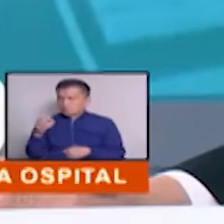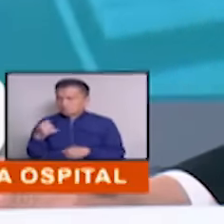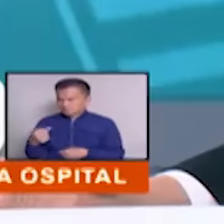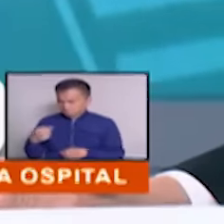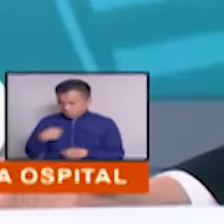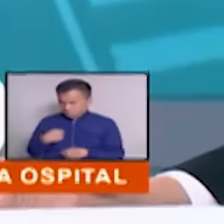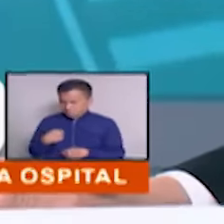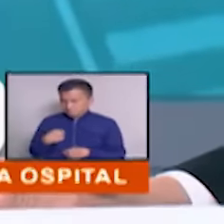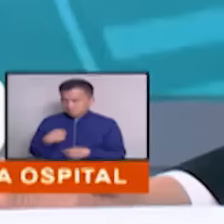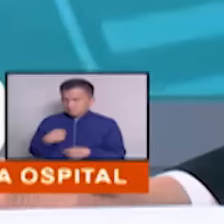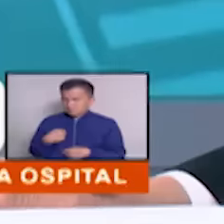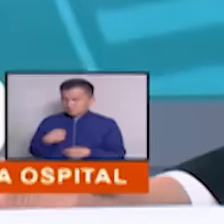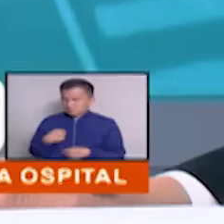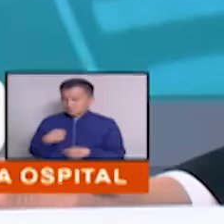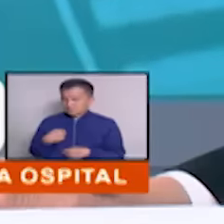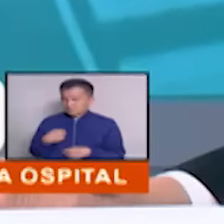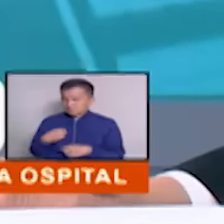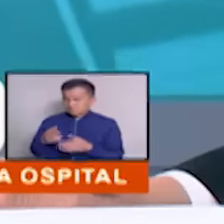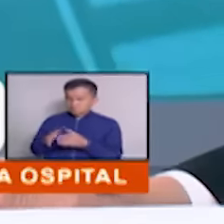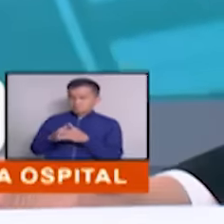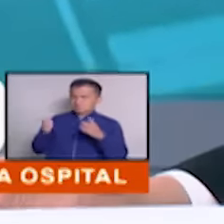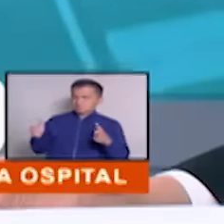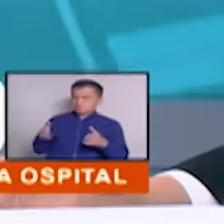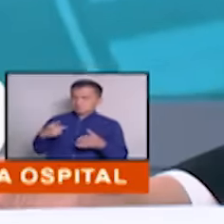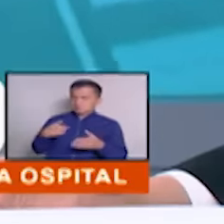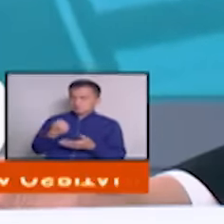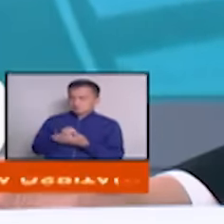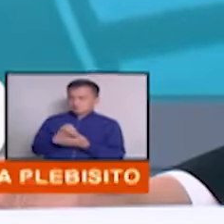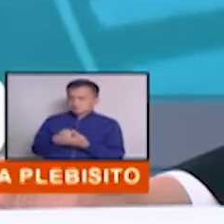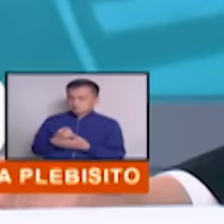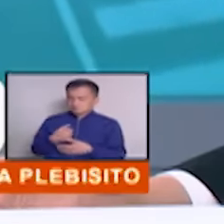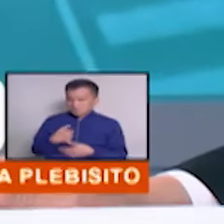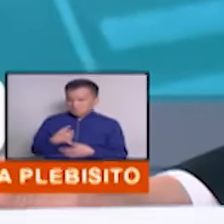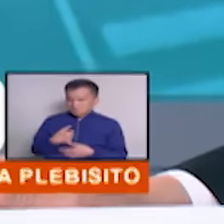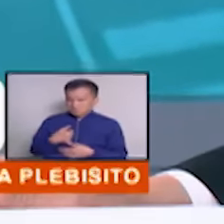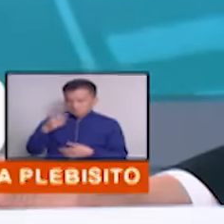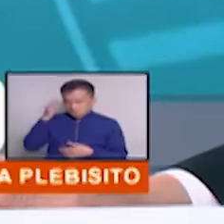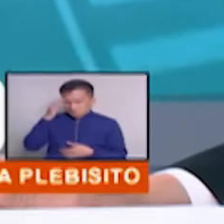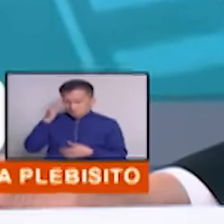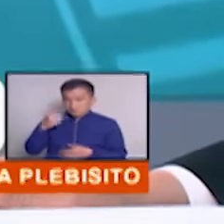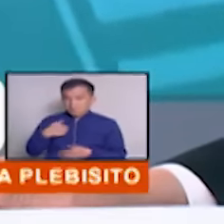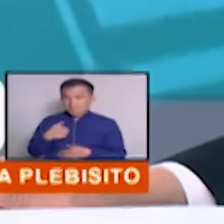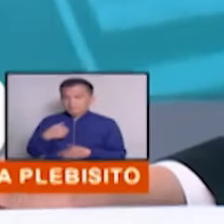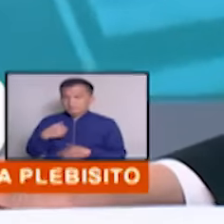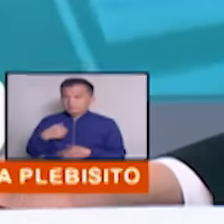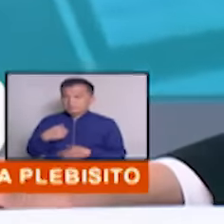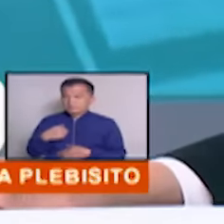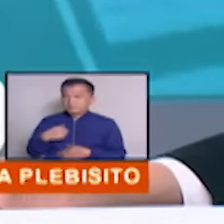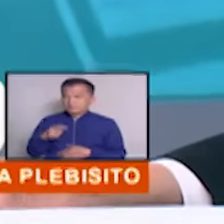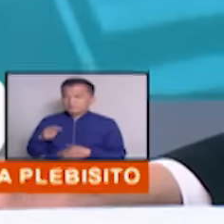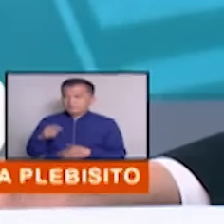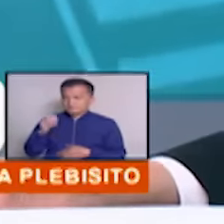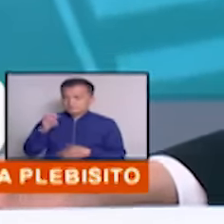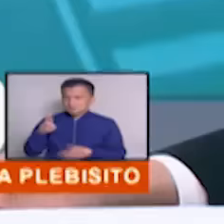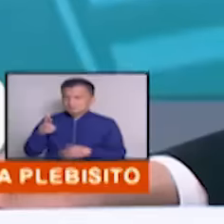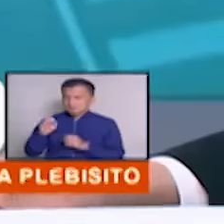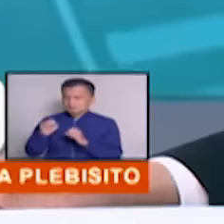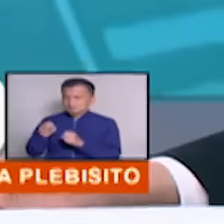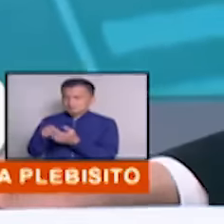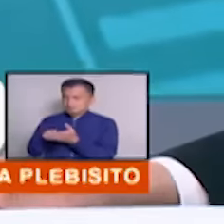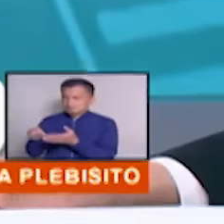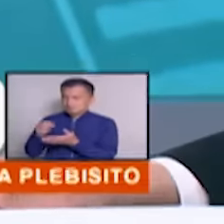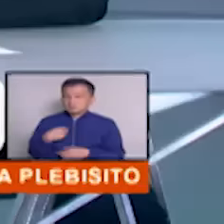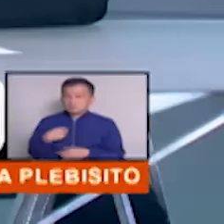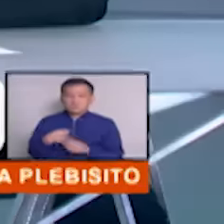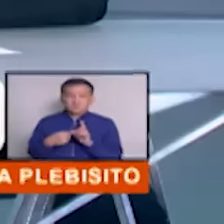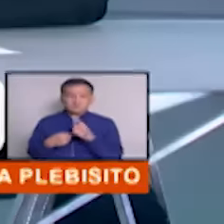sa akin? Masyado na po yung malaki para sa sahod na meron ako kasi ang alam ko po dapat yung ini-MR kayang bayaran ng